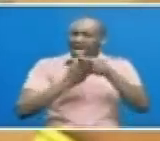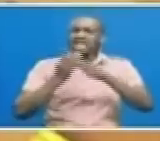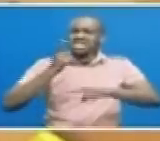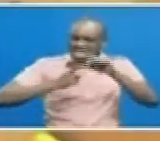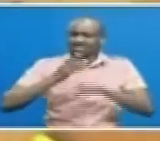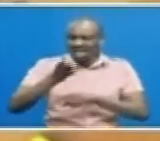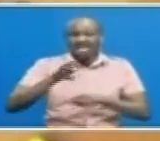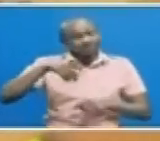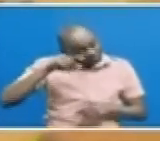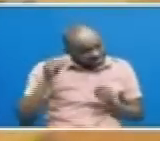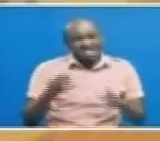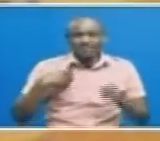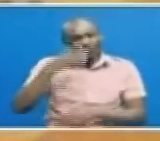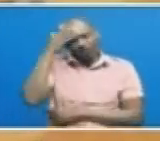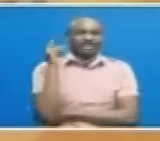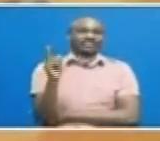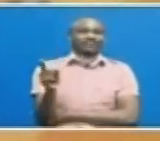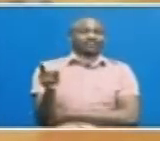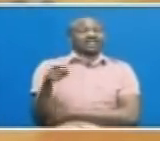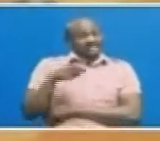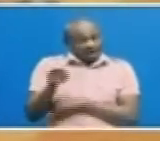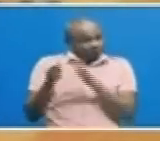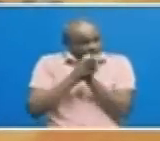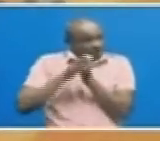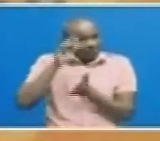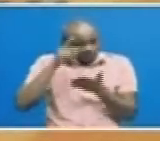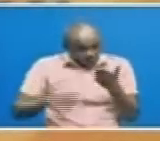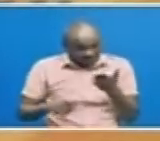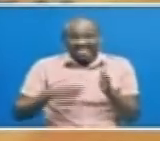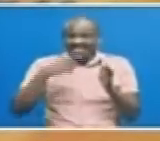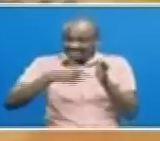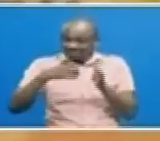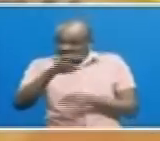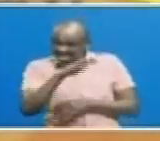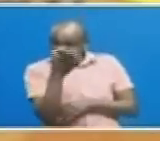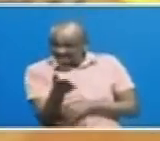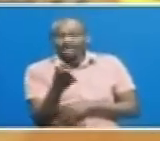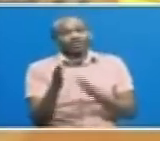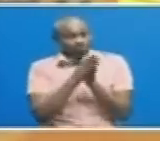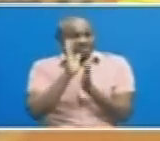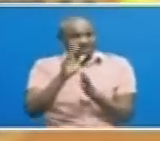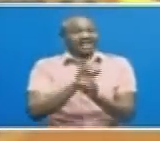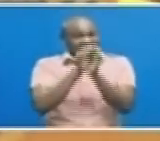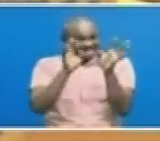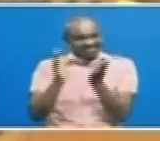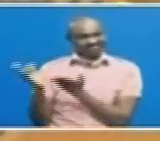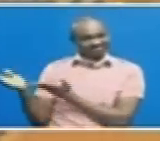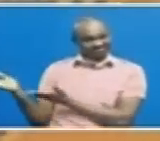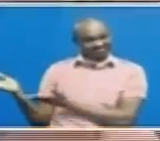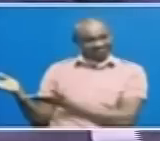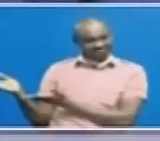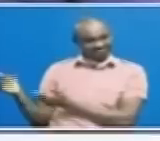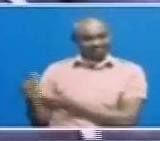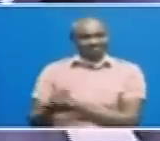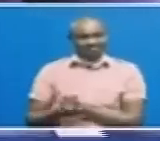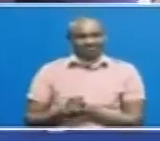anadai kuwa alisahaulika. Nicholas Wambua alimtembelea maeneo ya industrial area na sasa anatupa taarifa kamili.